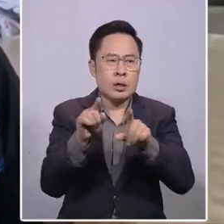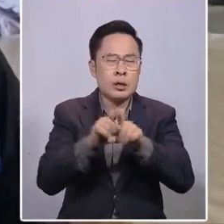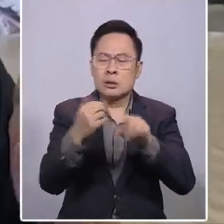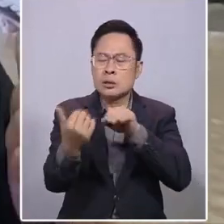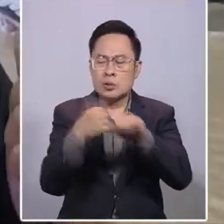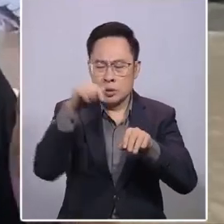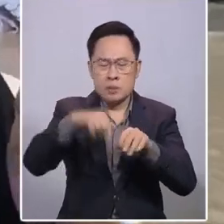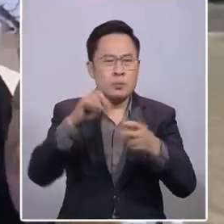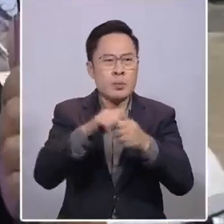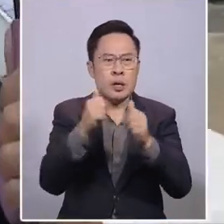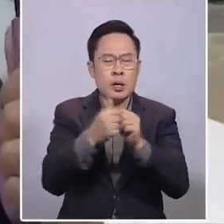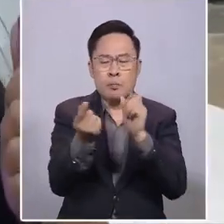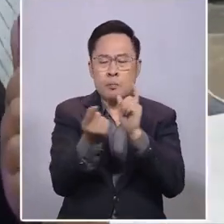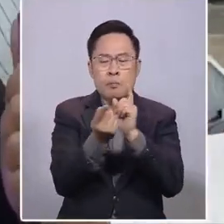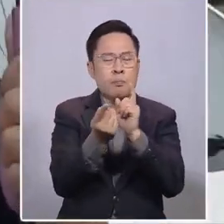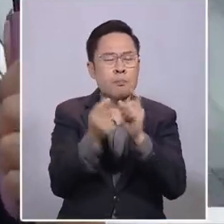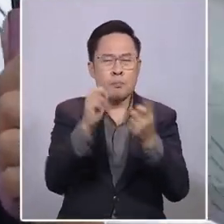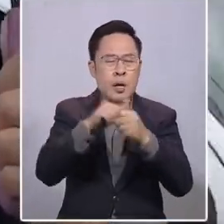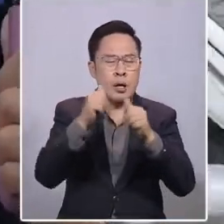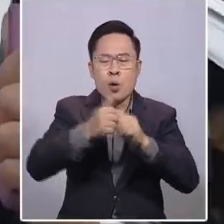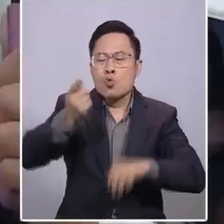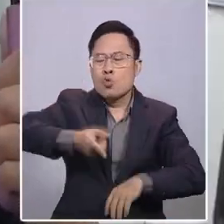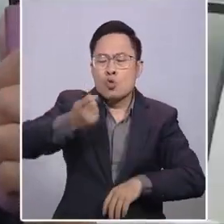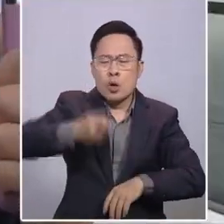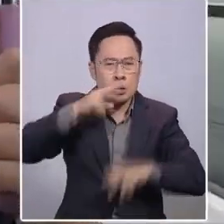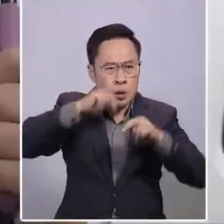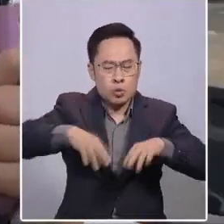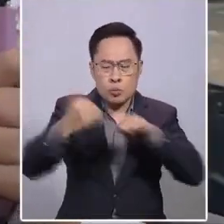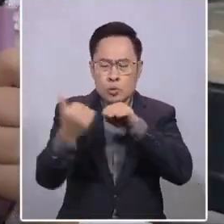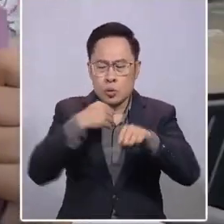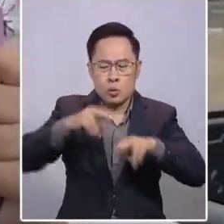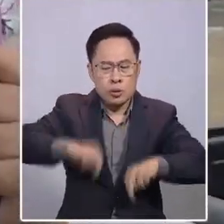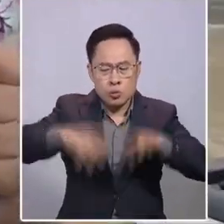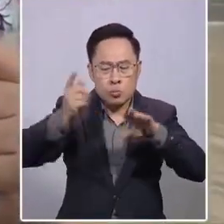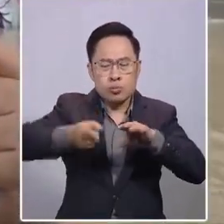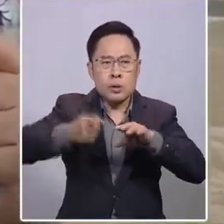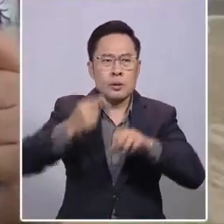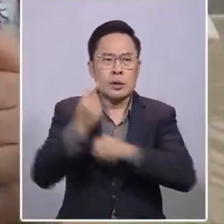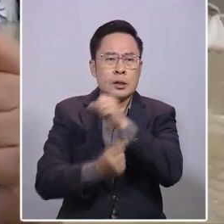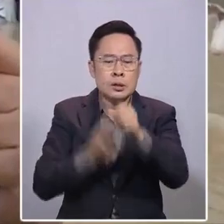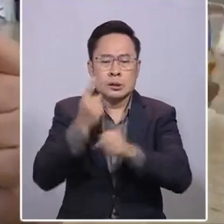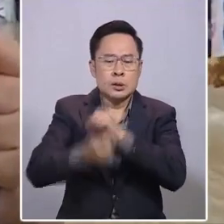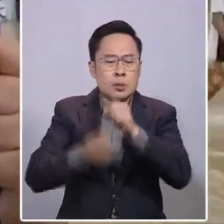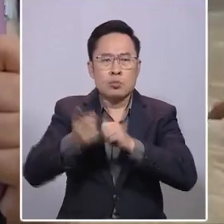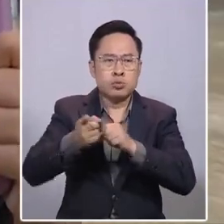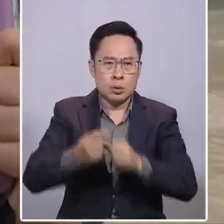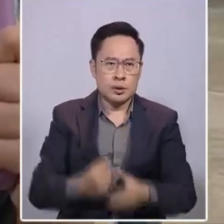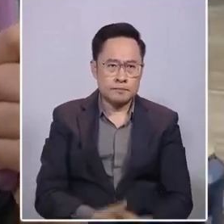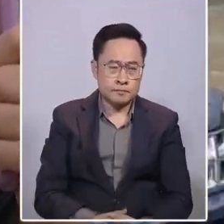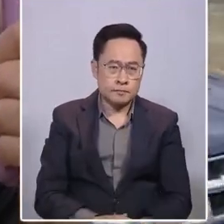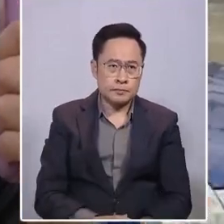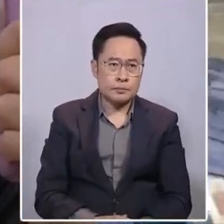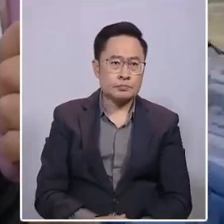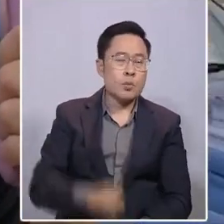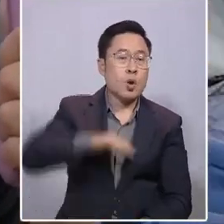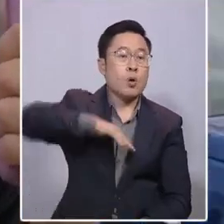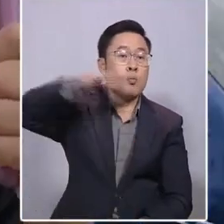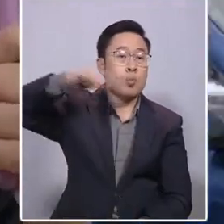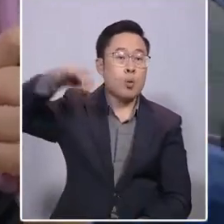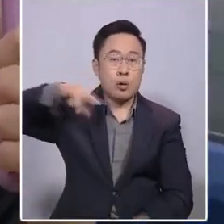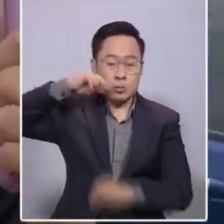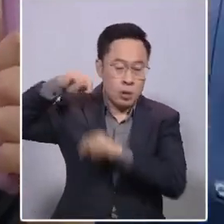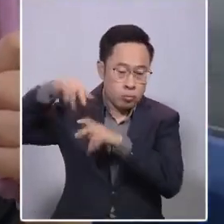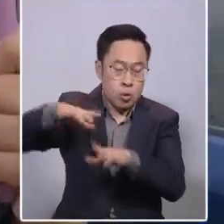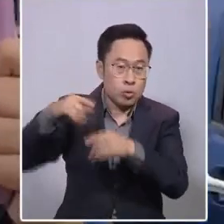าบ่อยนะครับแล้วมีปัญหาตรงนี้ทุกปีเลยนะครับ และตอนนี้คือน้ำที่อยู่ข้างบนนี้ยังมีอีกเยอะไหมที่จะลงมานี ้ก็